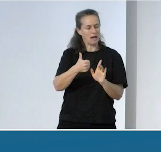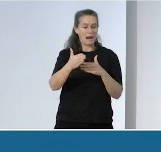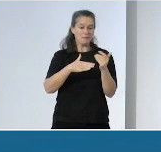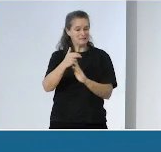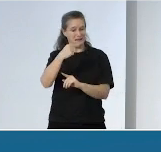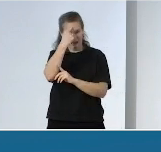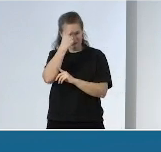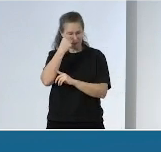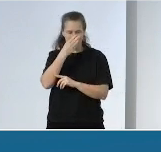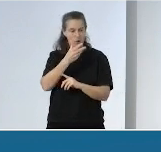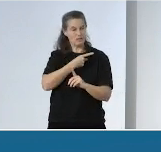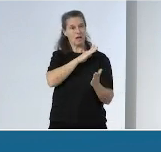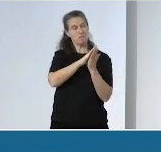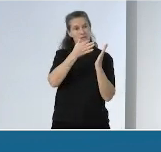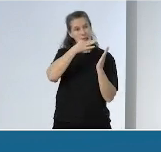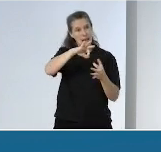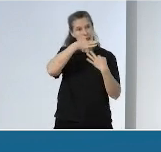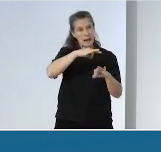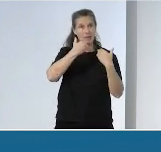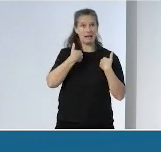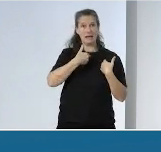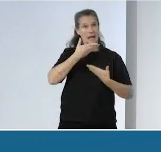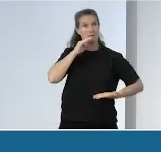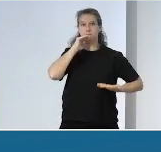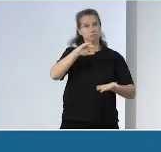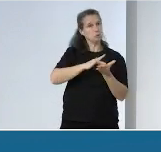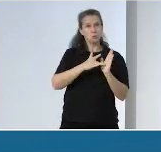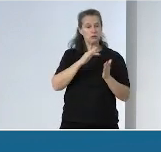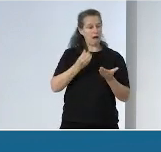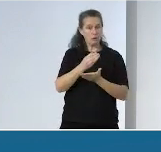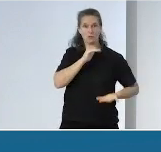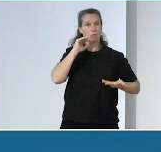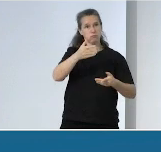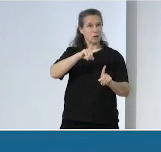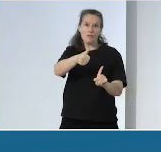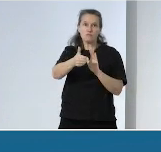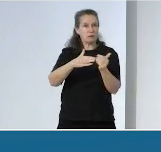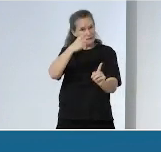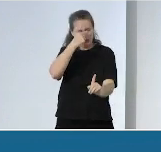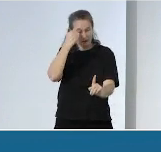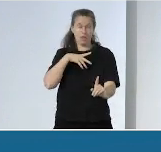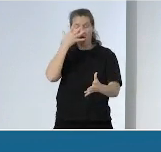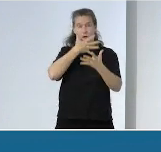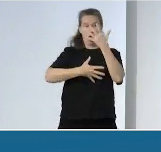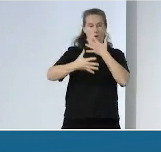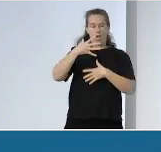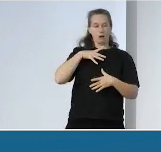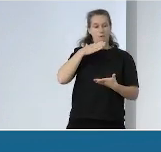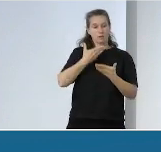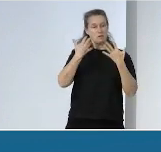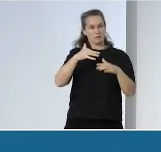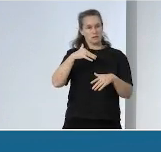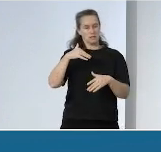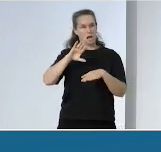les médecins s'adressent directement à elle et lui balancent les informations comme ça très rapidement. Du coup, elle repart de rendez-vous avec encore plus